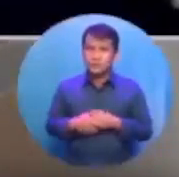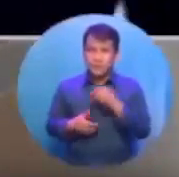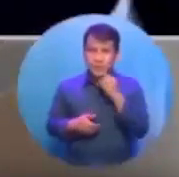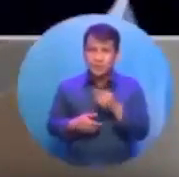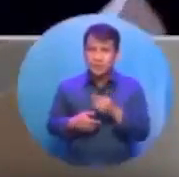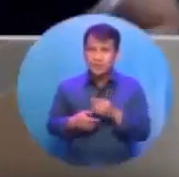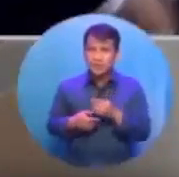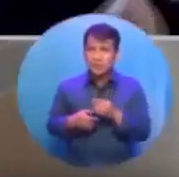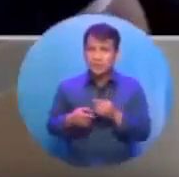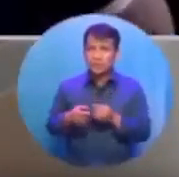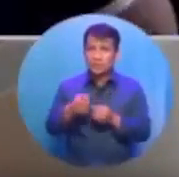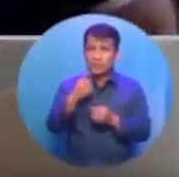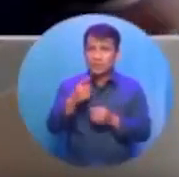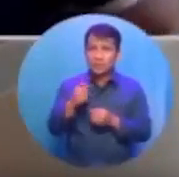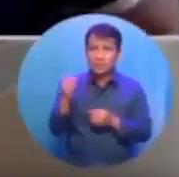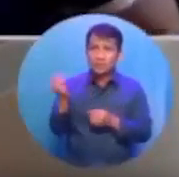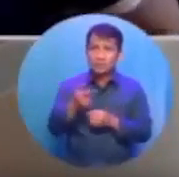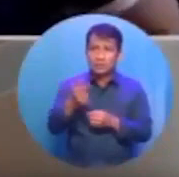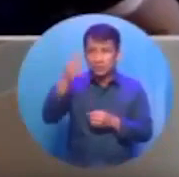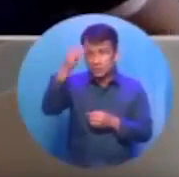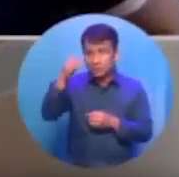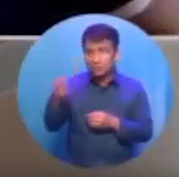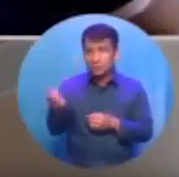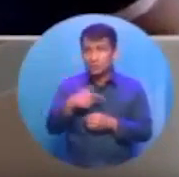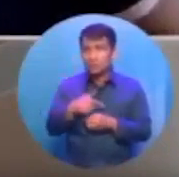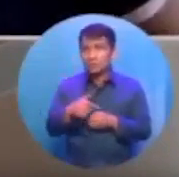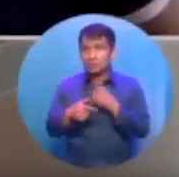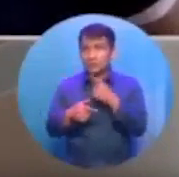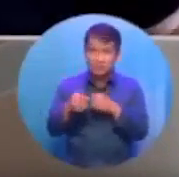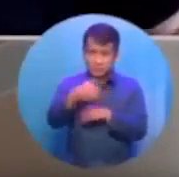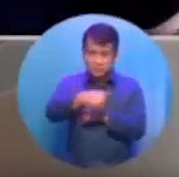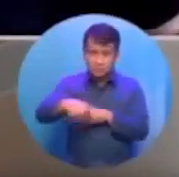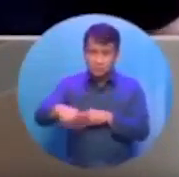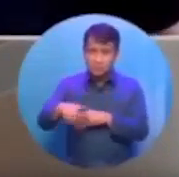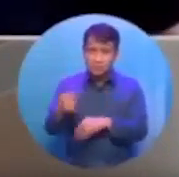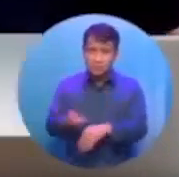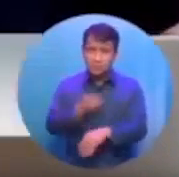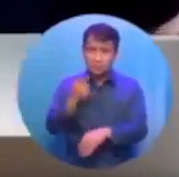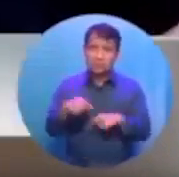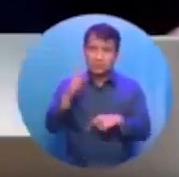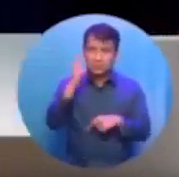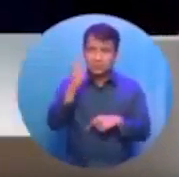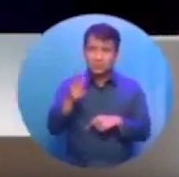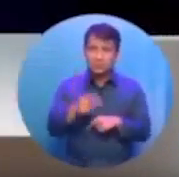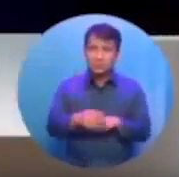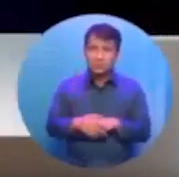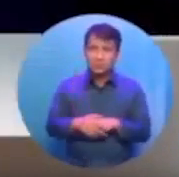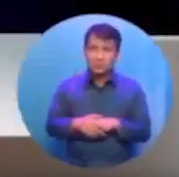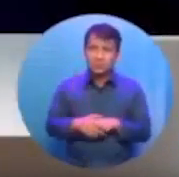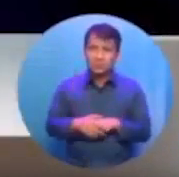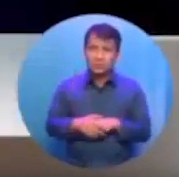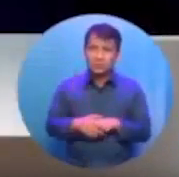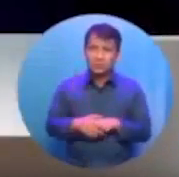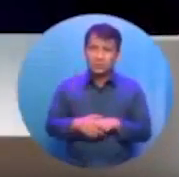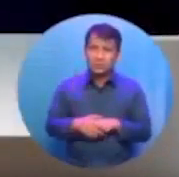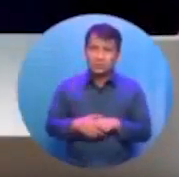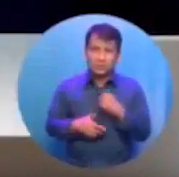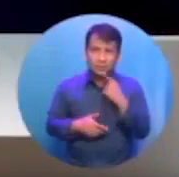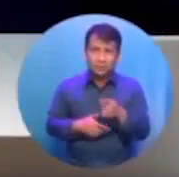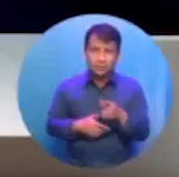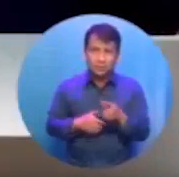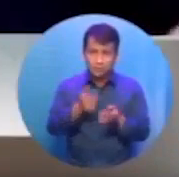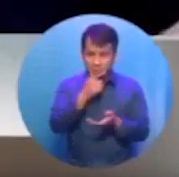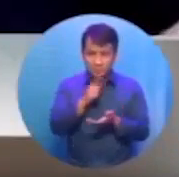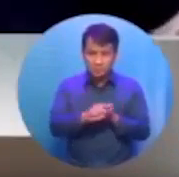Okay. Kailan po nangyari ito, madam? Noong, sir, June 18 po. Matagal na po pala ito. Opo, sir. Nakuha ko po